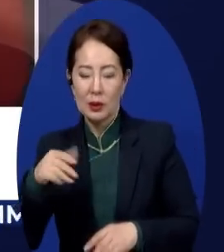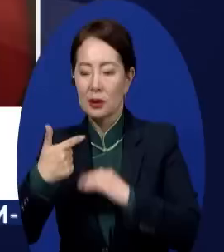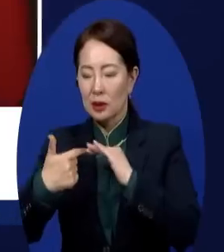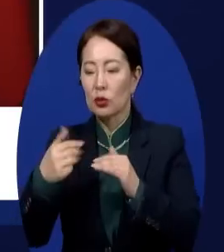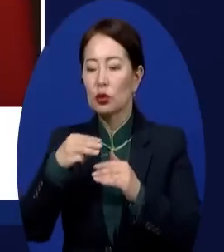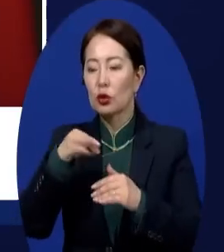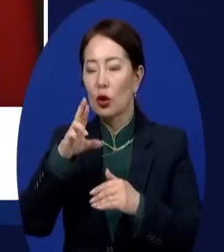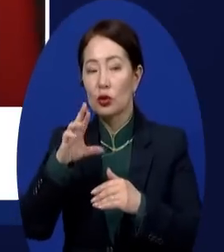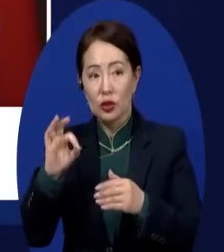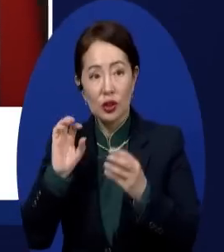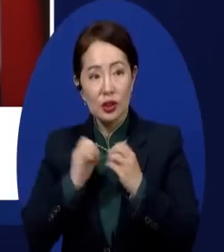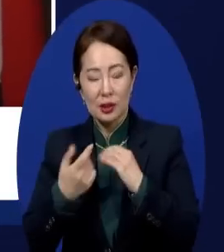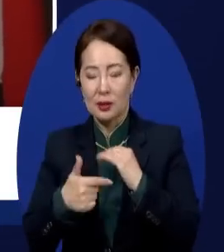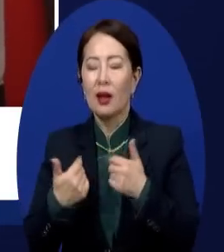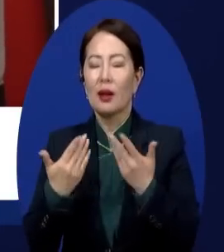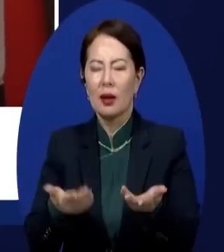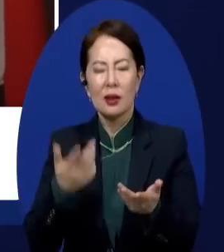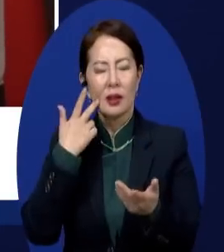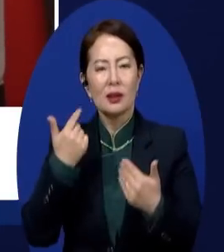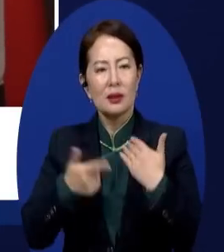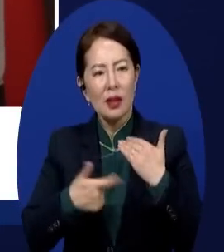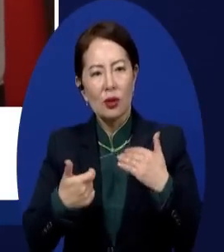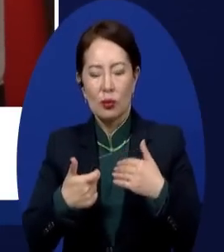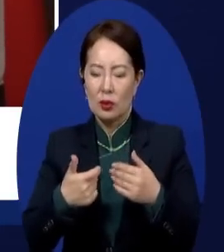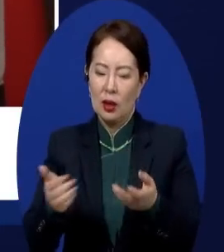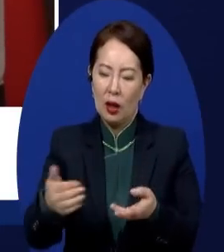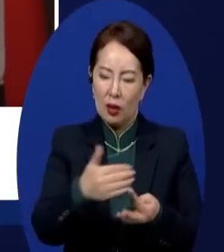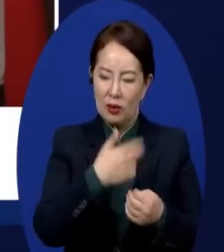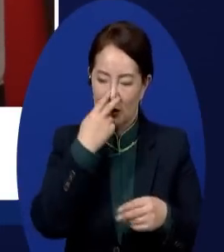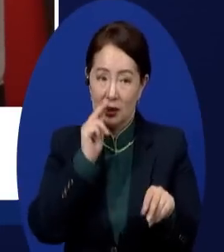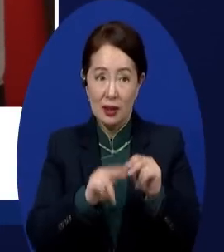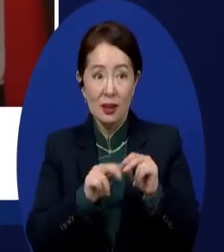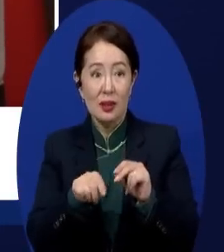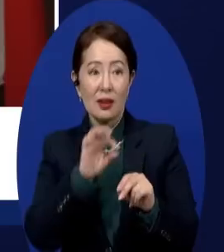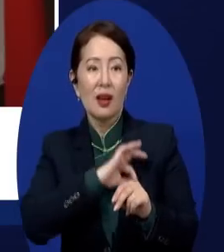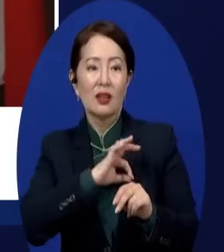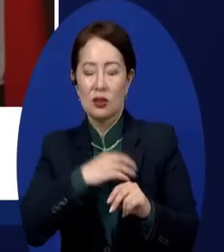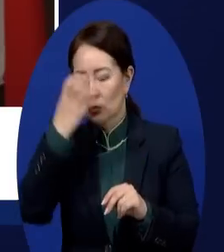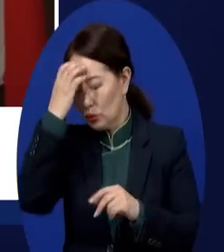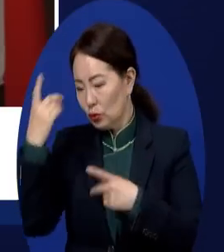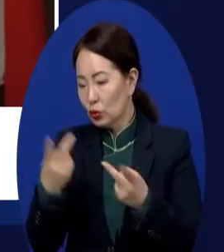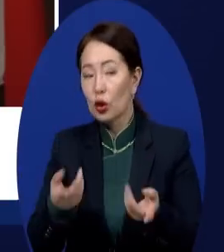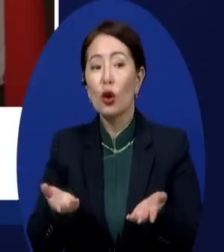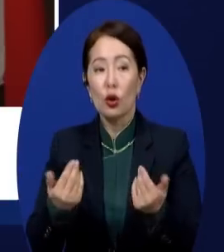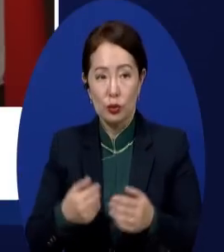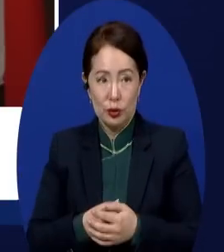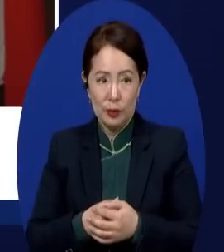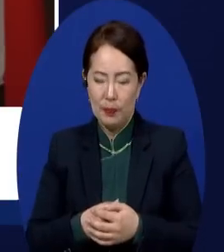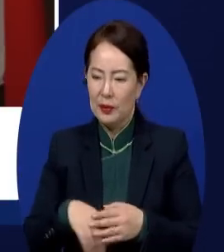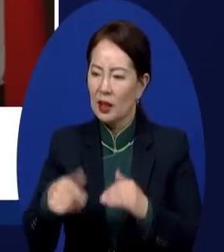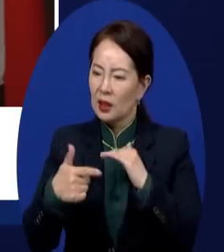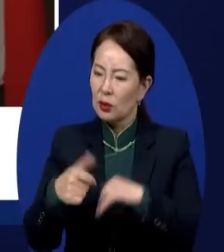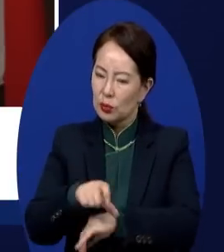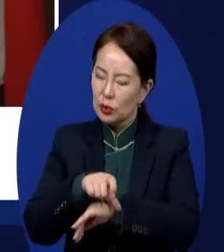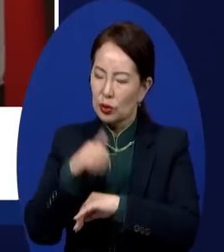тайлан гаргадаг. За энэ үйлчлэгийг татвар хураалт, хяналт шалгалтдаа бүрэн ашиглаж төрийн үйлчлэгийг хөнгөвчлөдөг байна. Татварын мэрэгчсэн зөвлөхийн